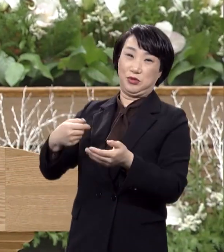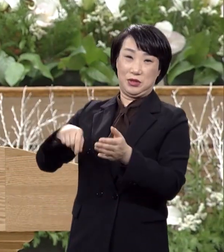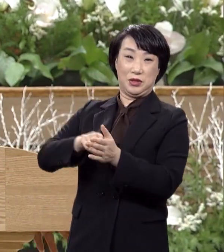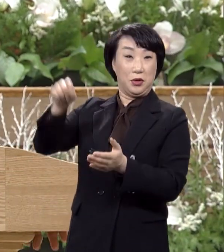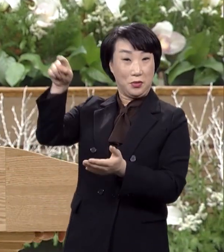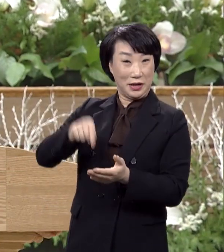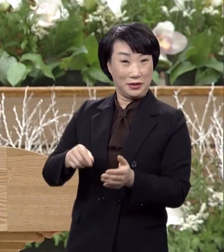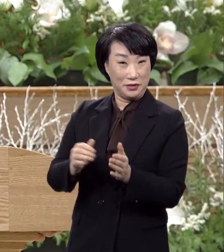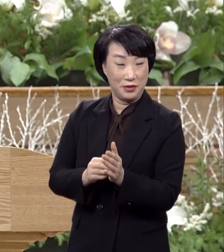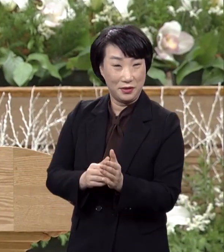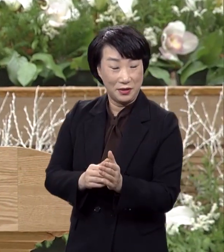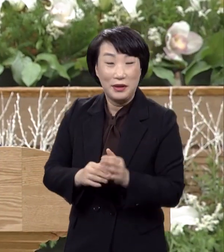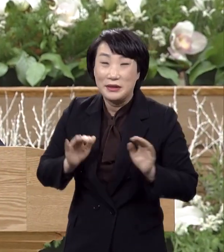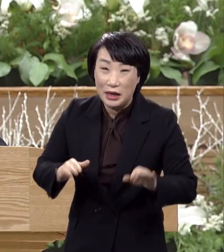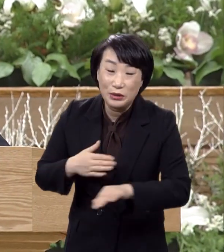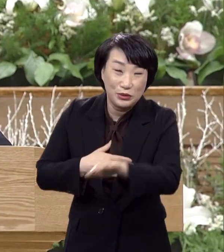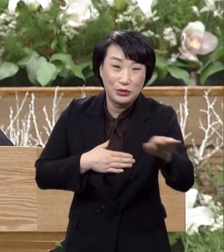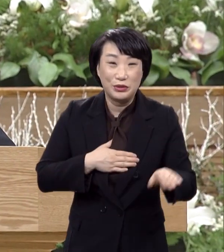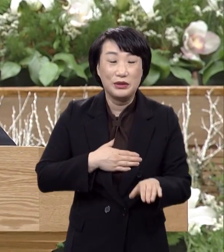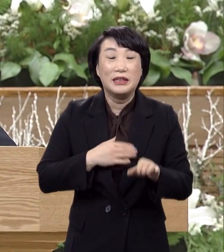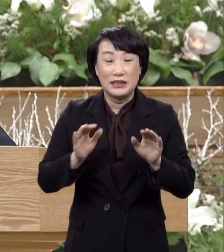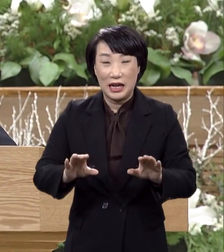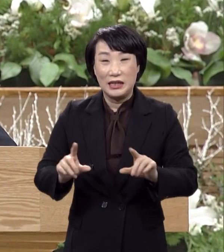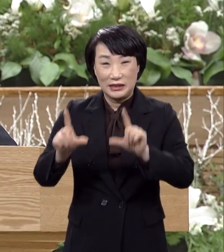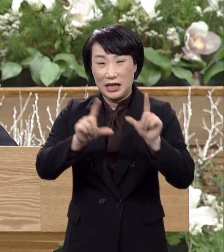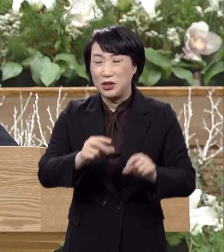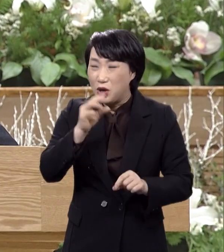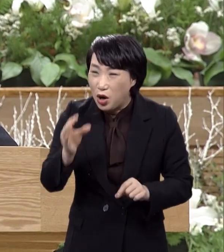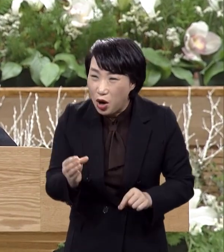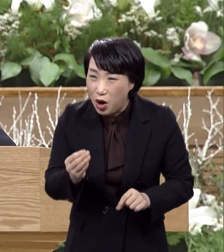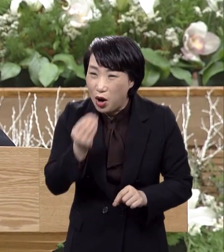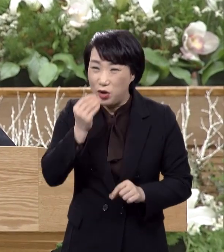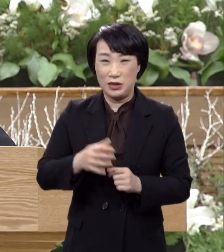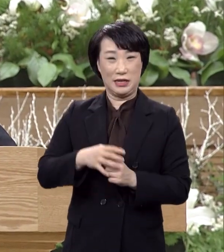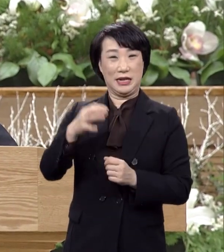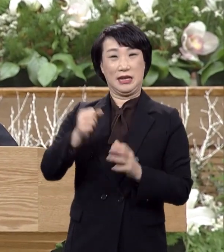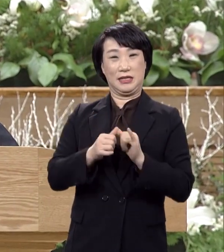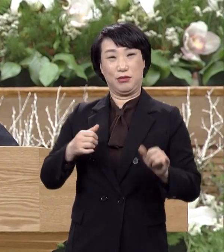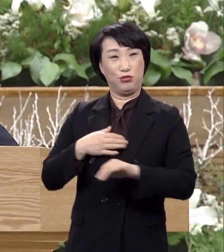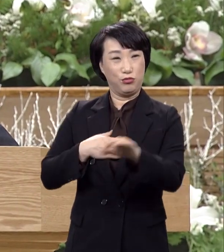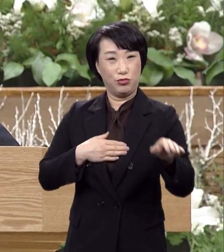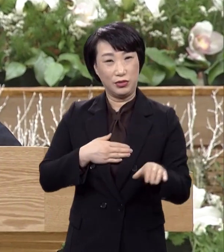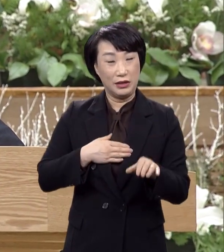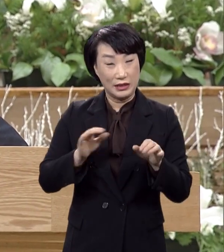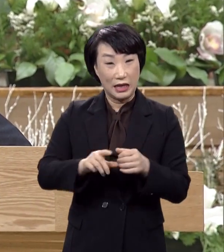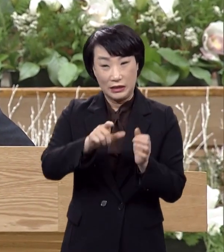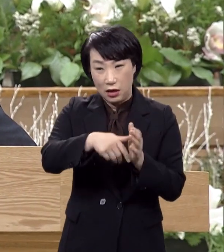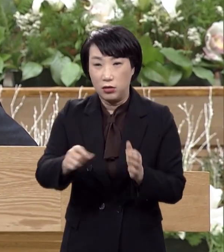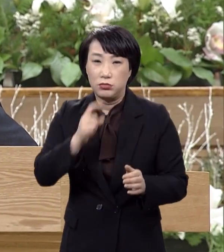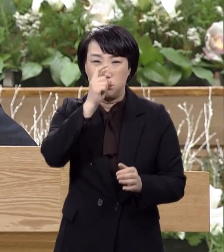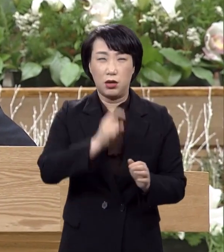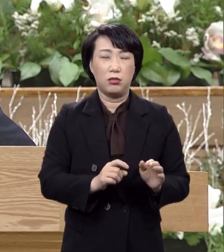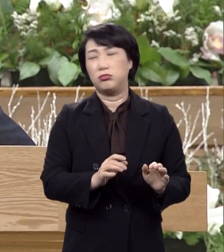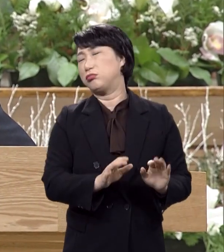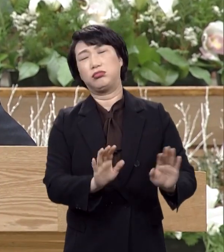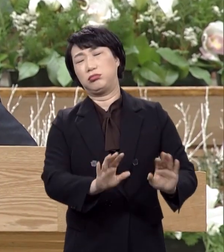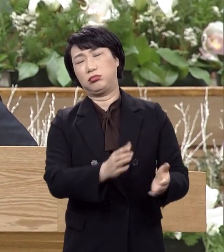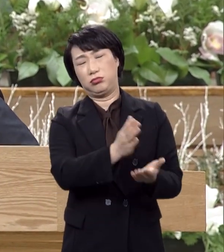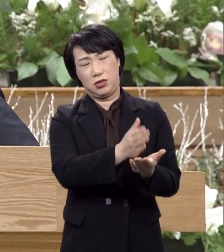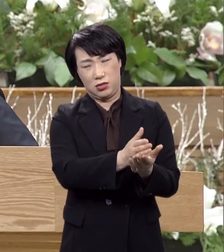오셨으니, 그래서 우리는 거룩한 세월을 가진 자는 세월을 더럽히면 안